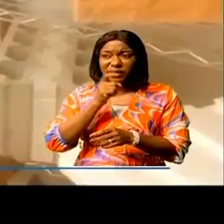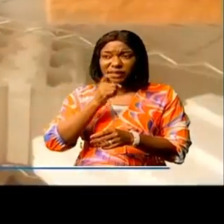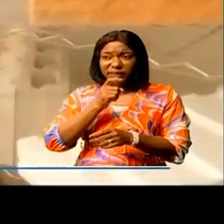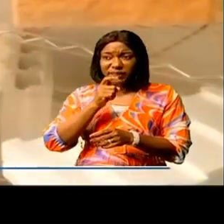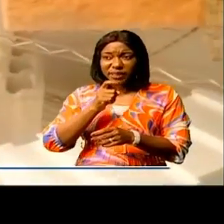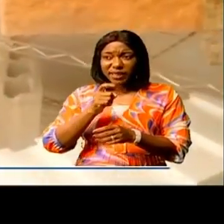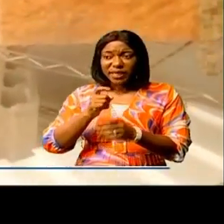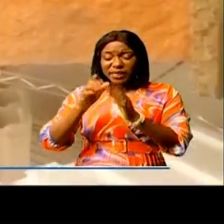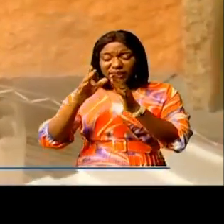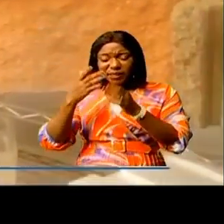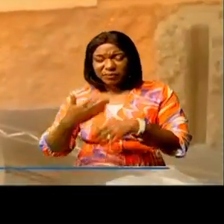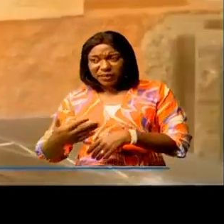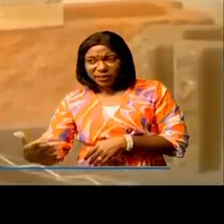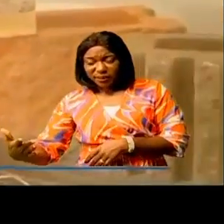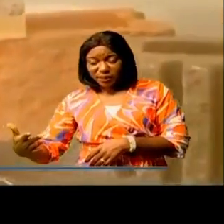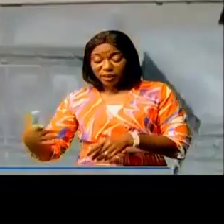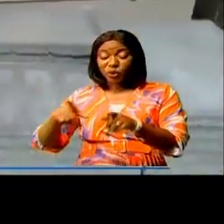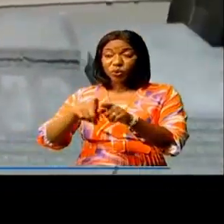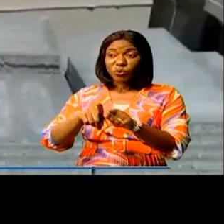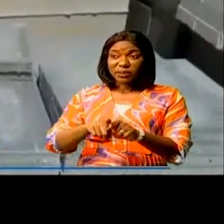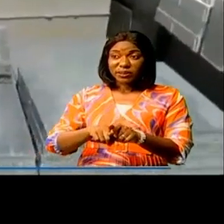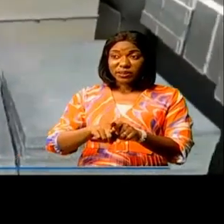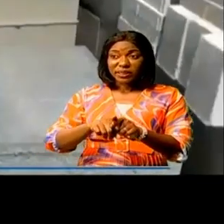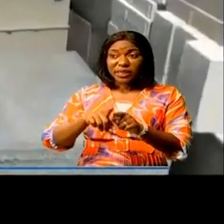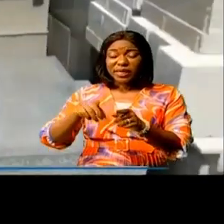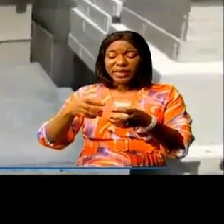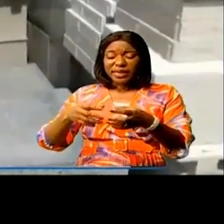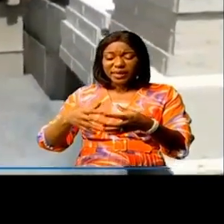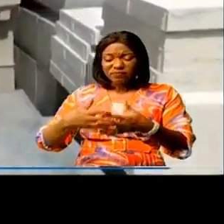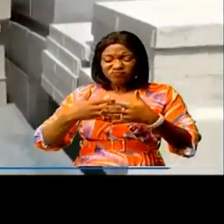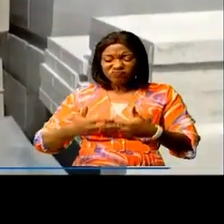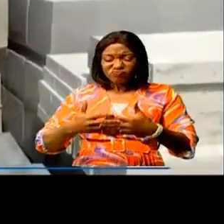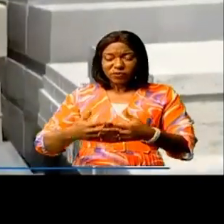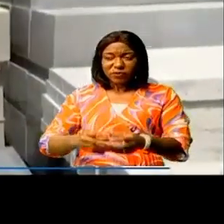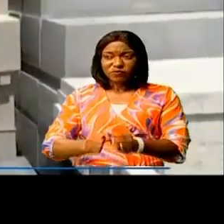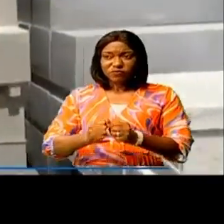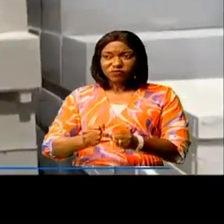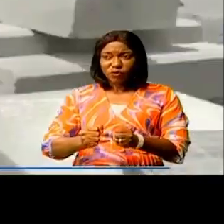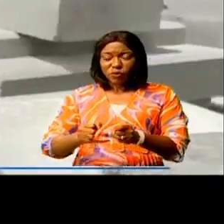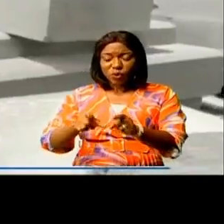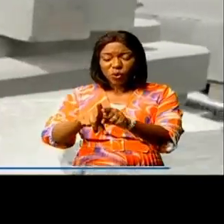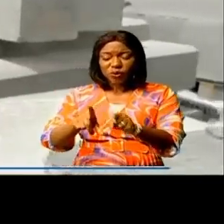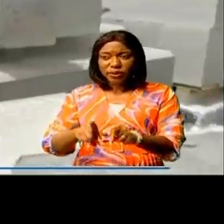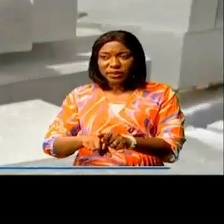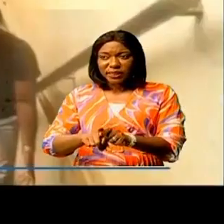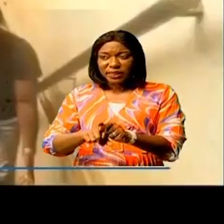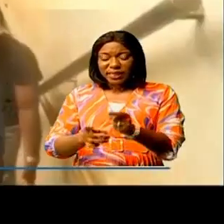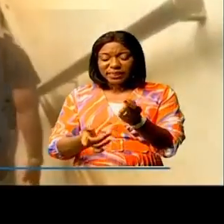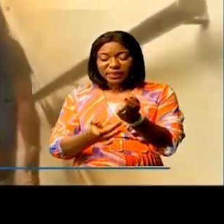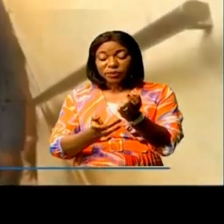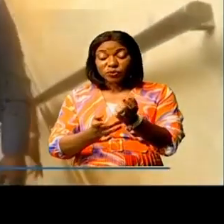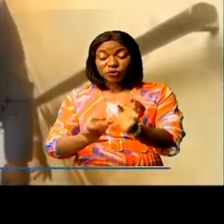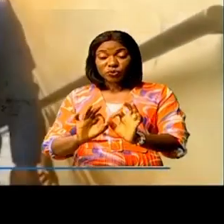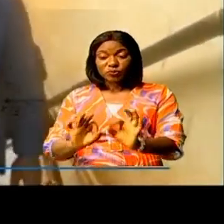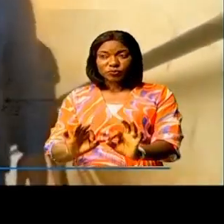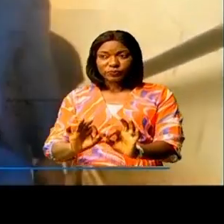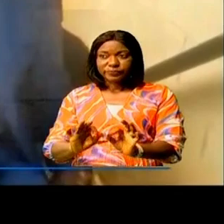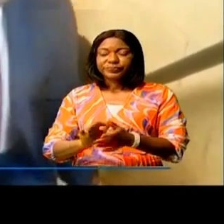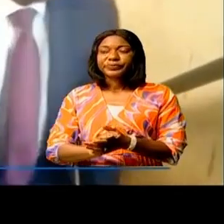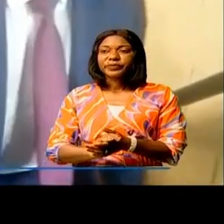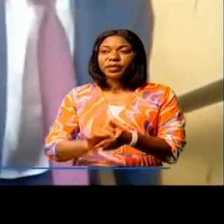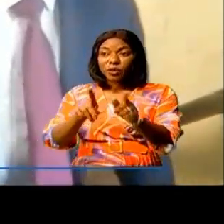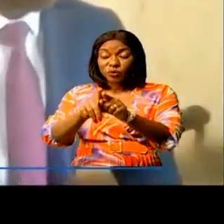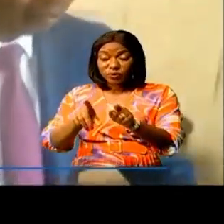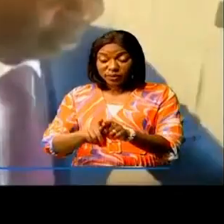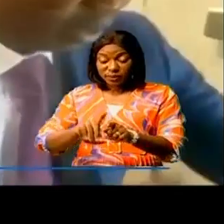blocs, de moules, de centrales à béton, de buses et plusieurs autres merveilles de la dernière technologie. L'émissaire du gouverneur de